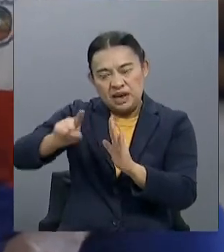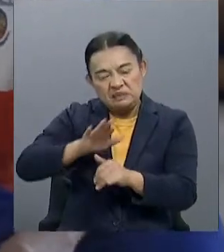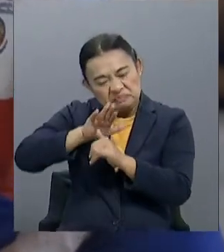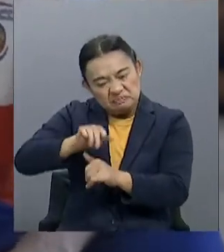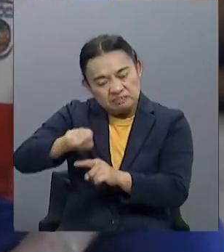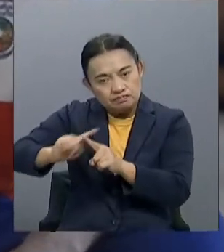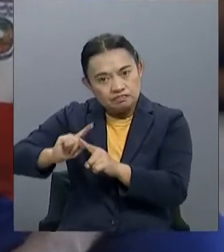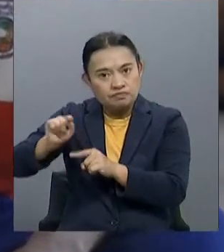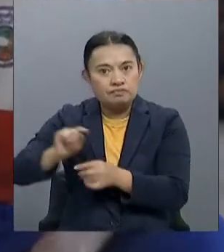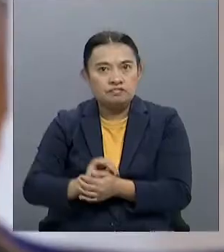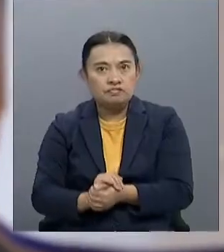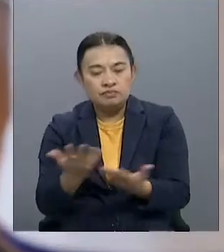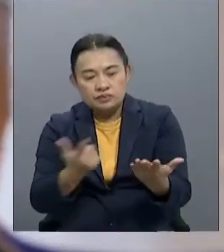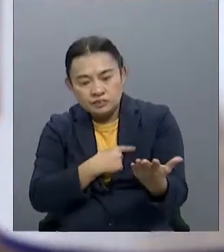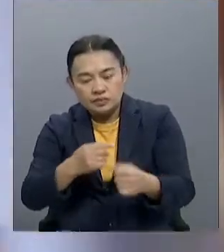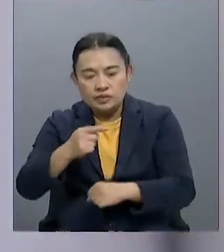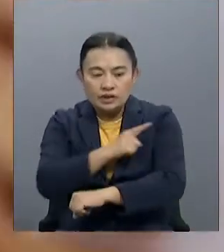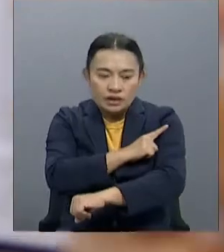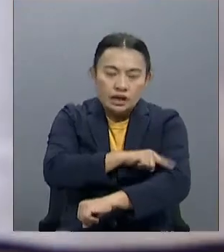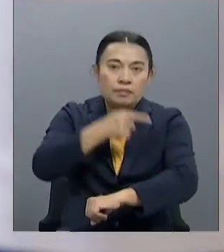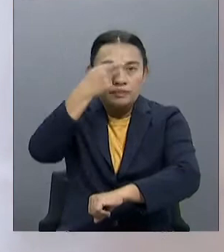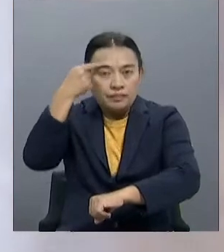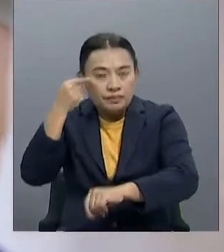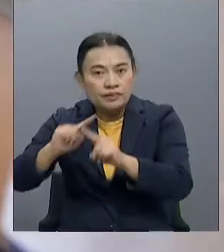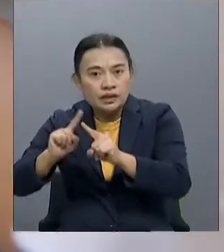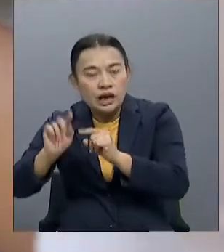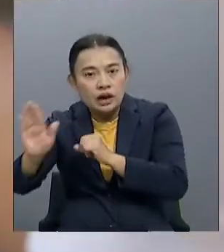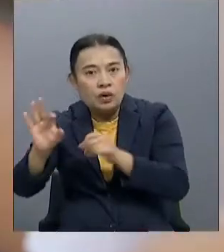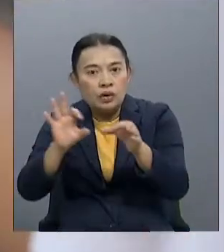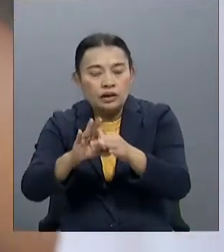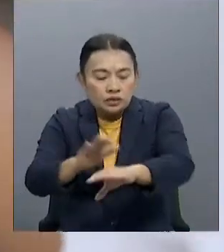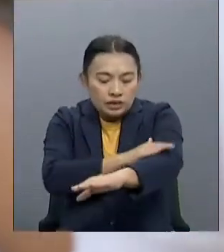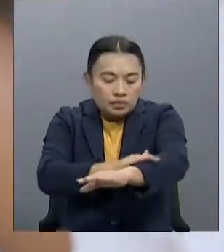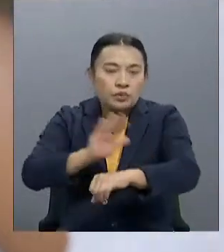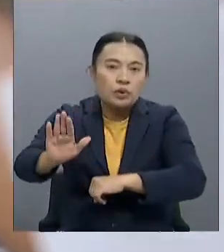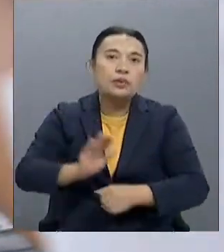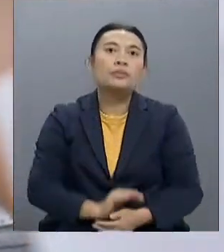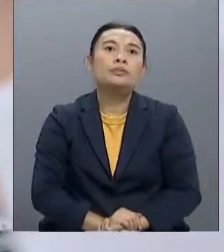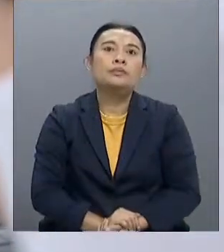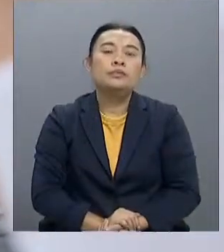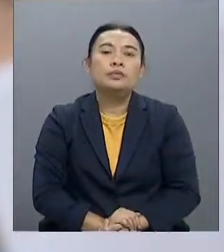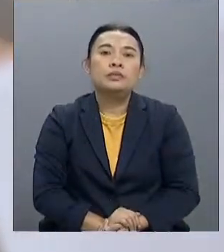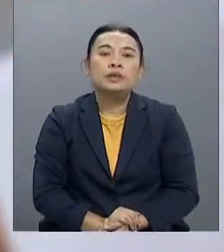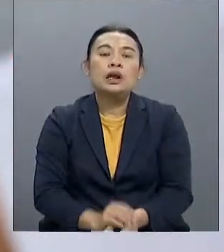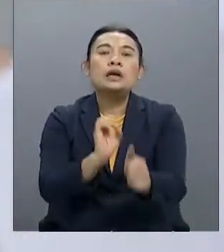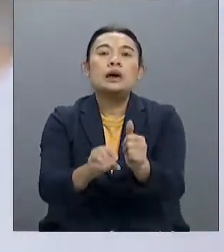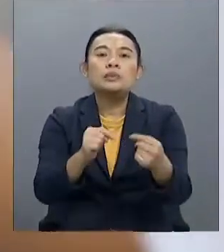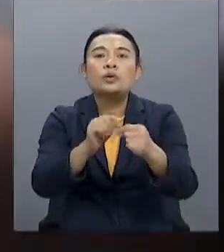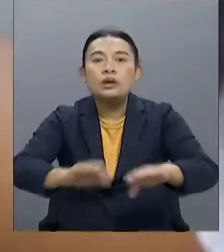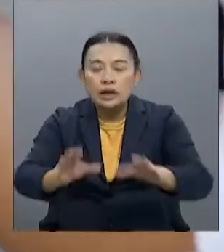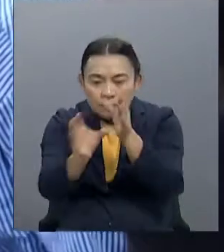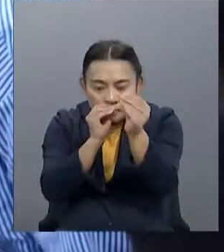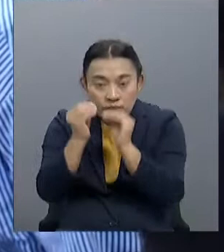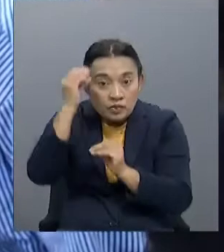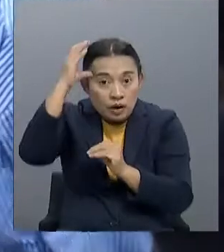ากจะสอนเขาให้เขาได้เข้าใจถึงหลักหรือว่าแก่นจริงๆแล้วก็ให้เขาอะนำองค์ความรู้ต่างๆเนี่ยไปสร้างเป็